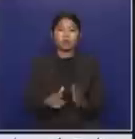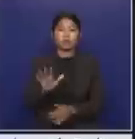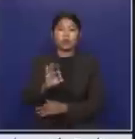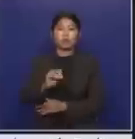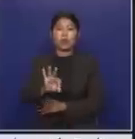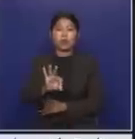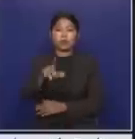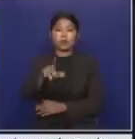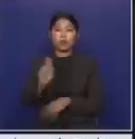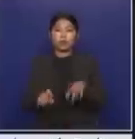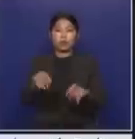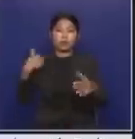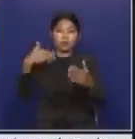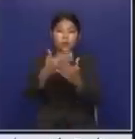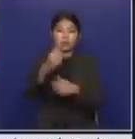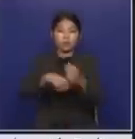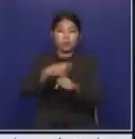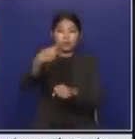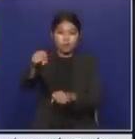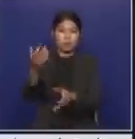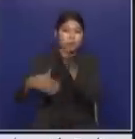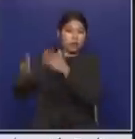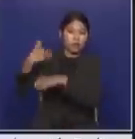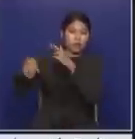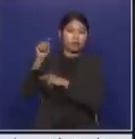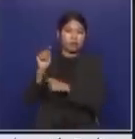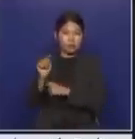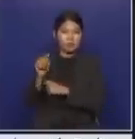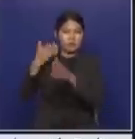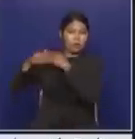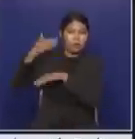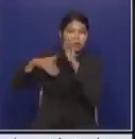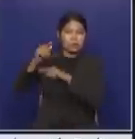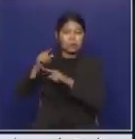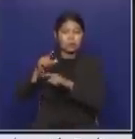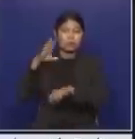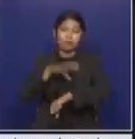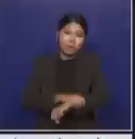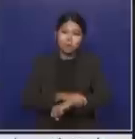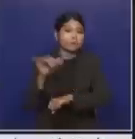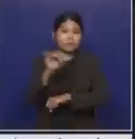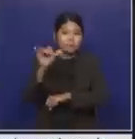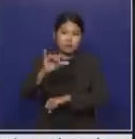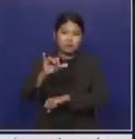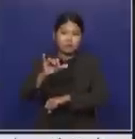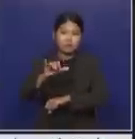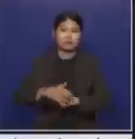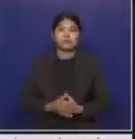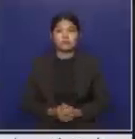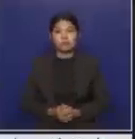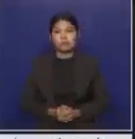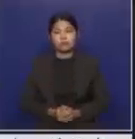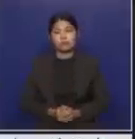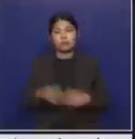แม้ว่าวันนี้ผ่านไป10ปีแล้วมีประวัติศาสตร์หน้านี้ก็ยังไม่เคยผูกชำระค่าตะกอนอย่างลอยนวลครัว